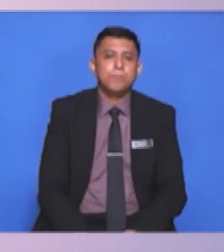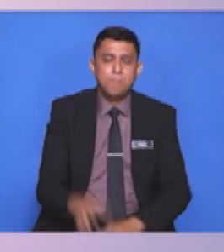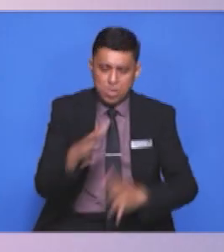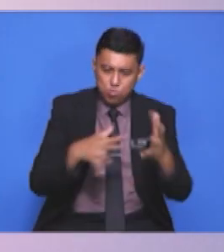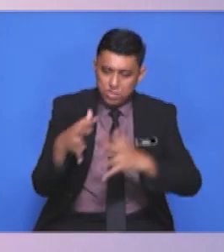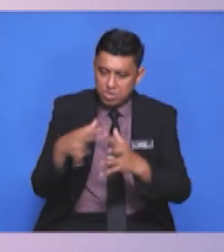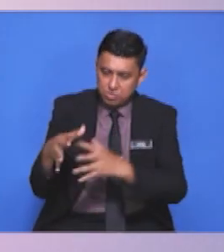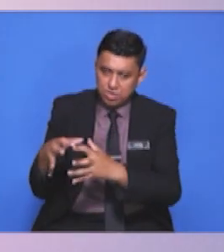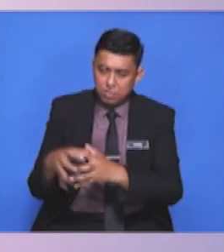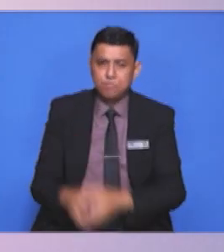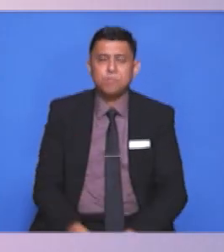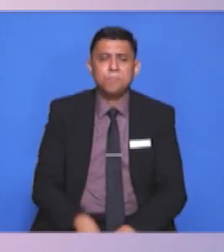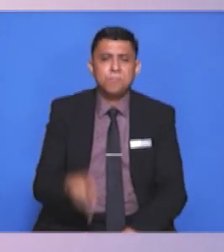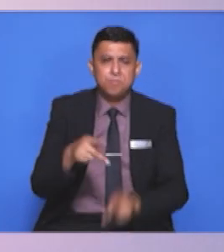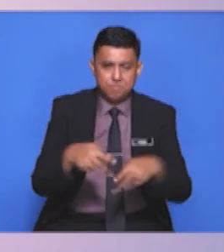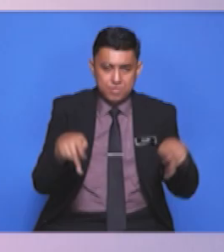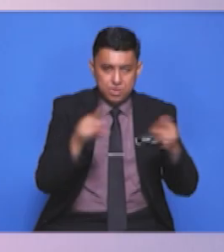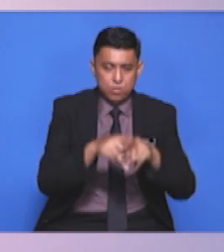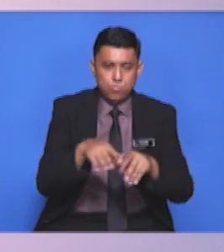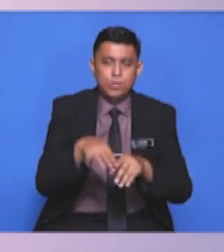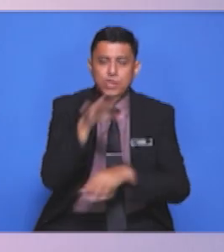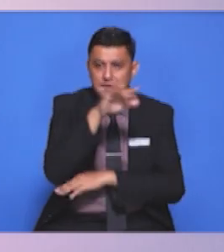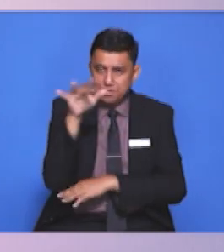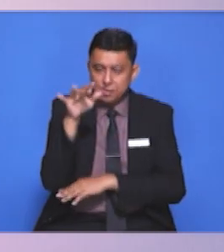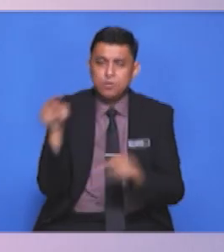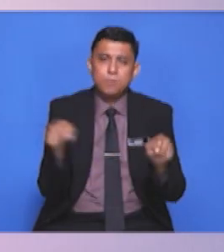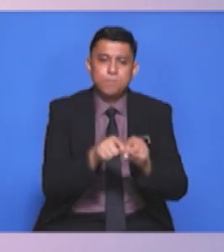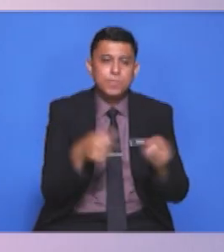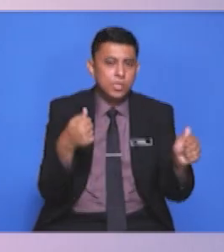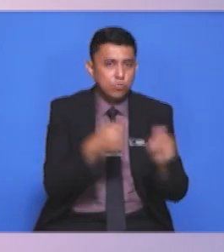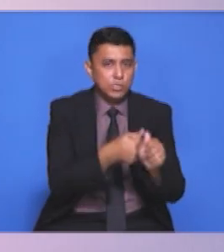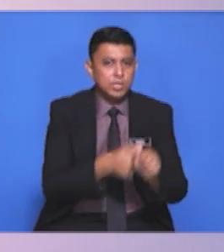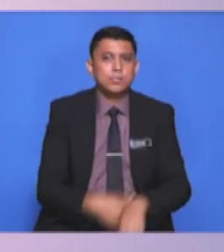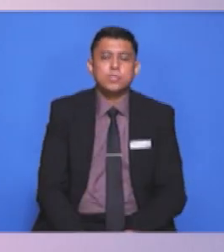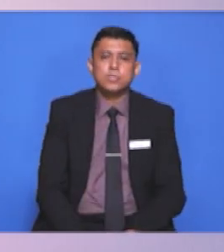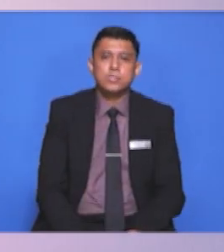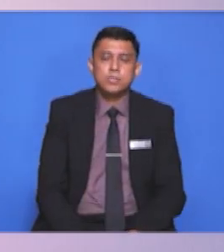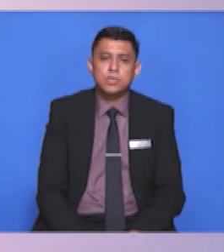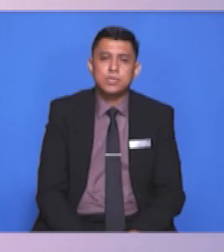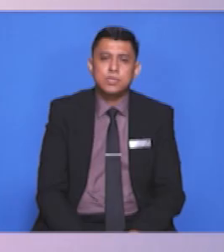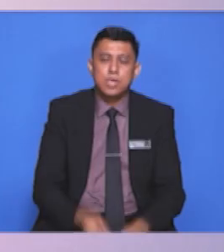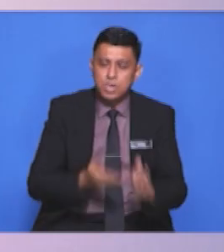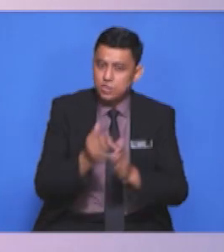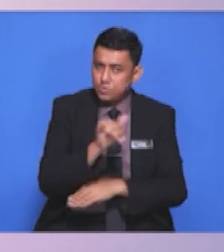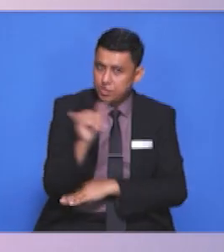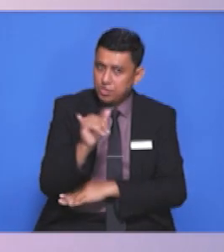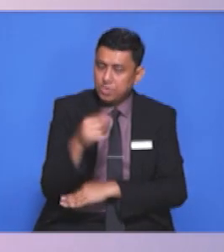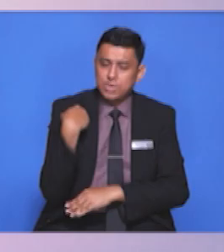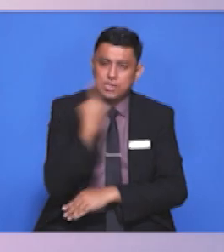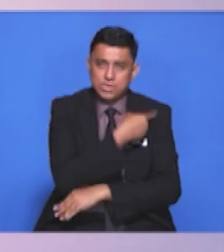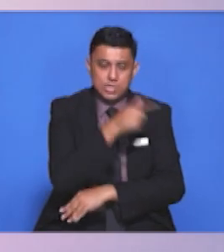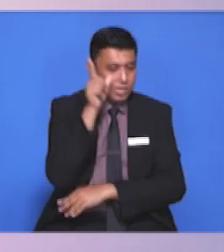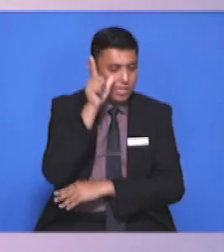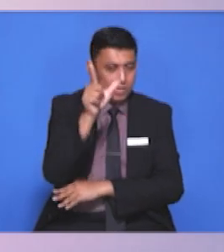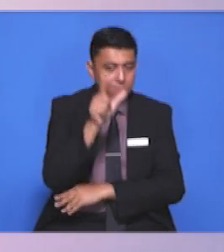mengkhawatirkan perlu diejek seperti berikut seterusnya kita lihat